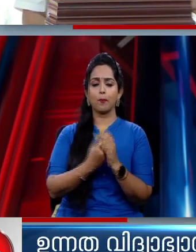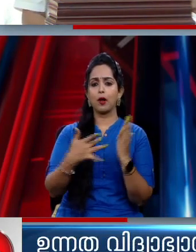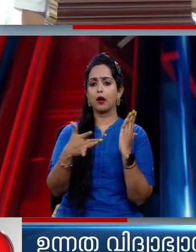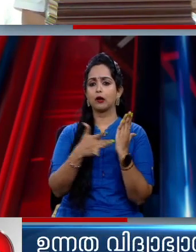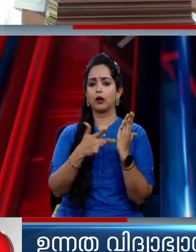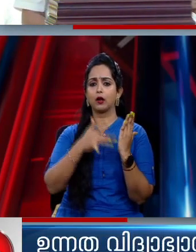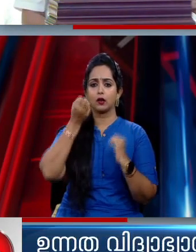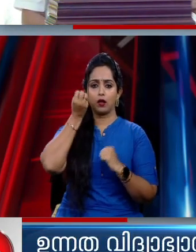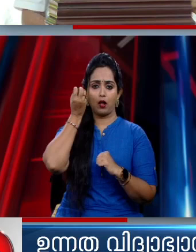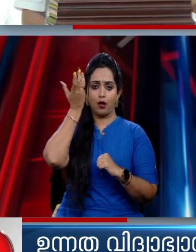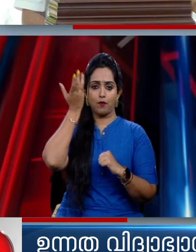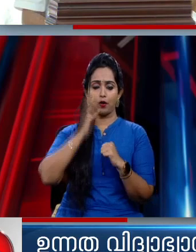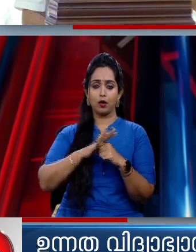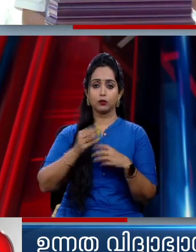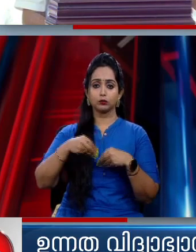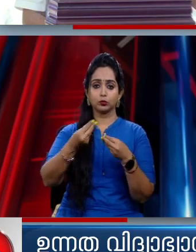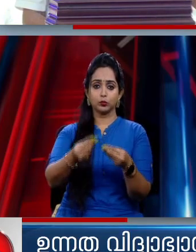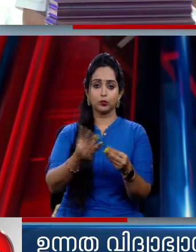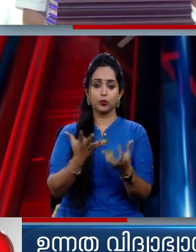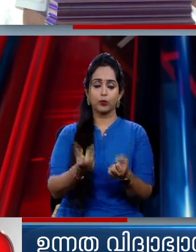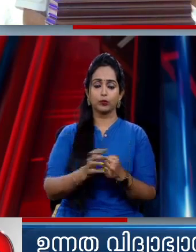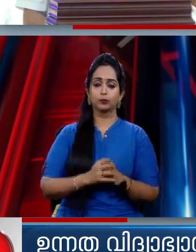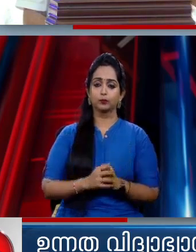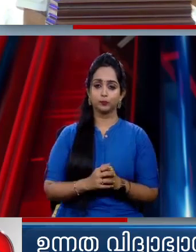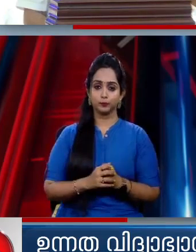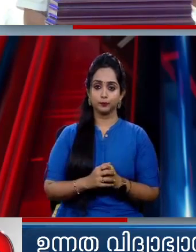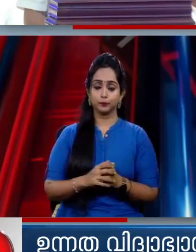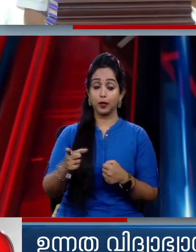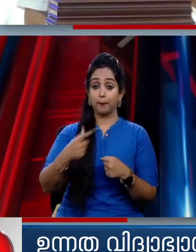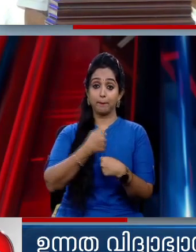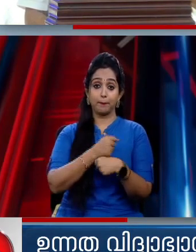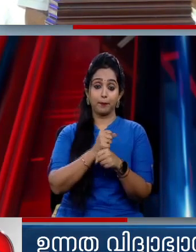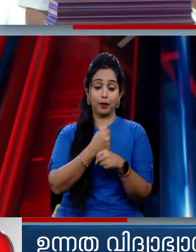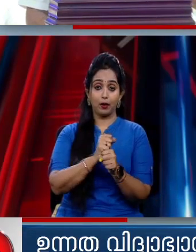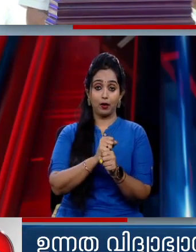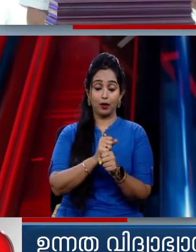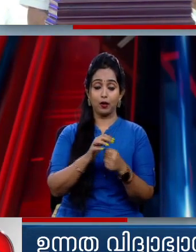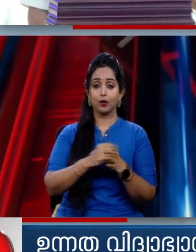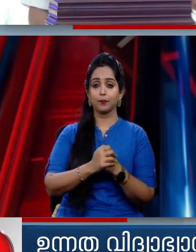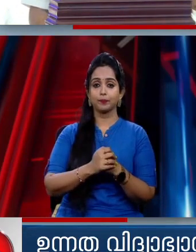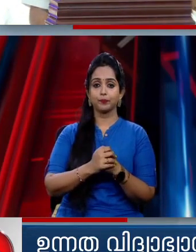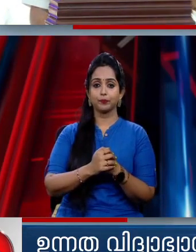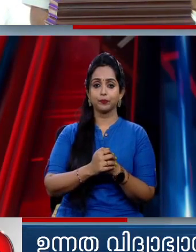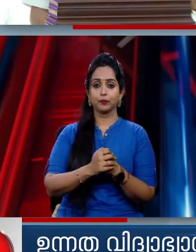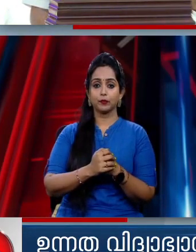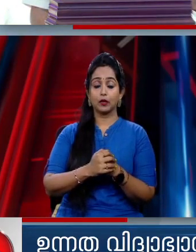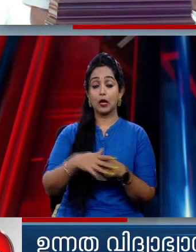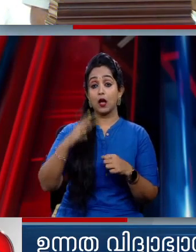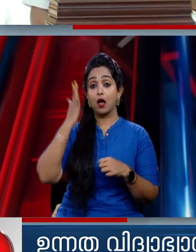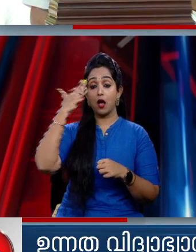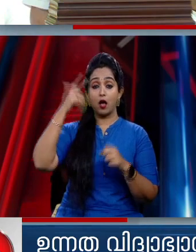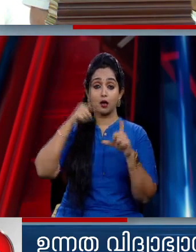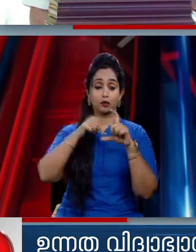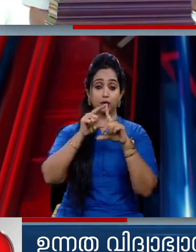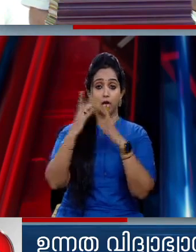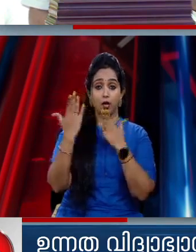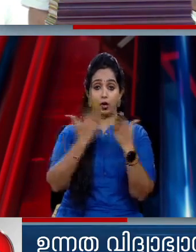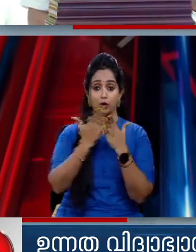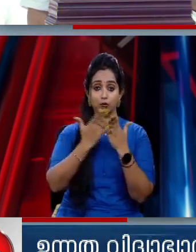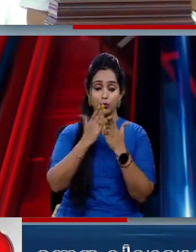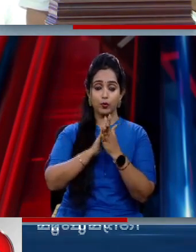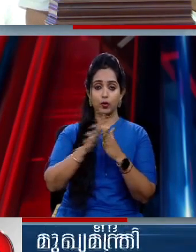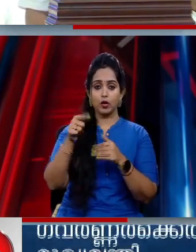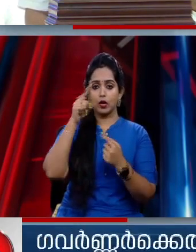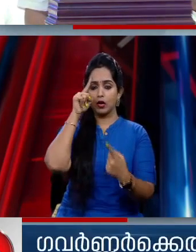ശാസ്ത്രബോധം സൃഷ്ടിക്കുകയും ചെയ്യുന്ന ഉന്നത വിദ്യാഭ്യാസ ലക്ഷ്യങ്ങളിൽ